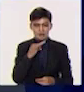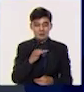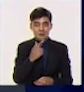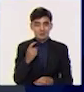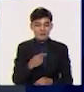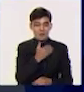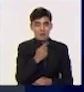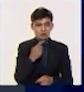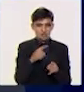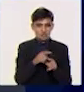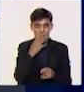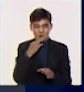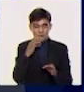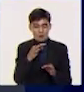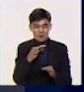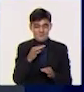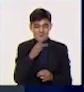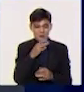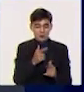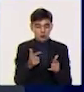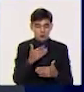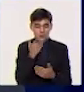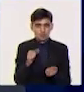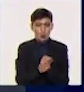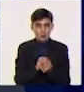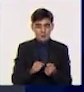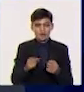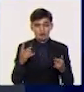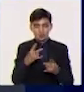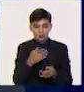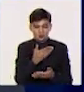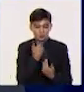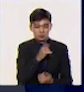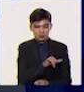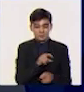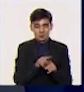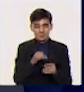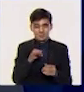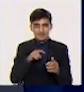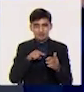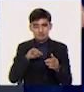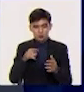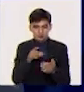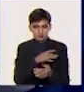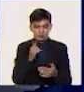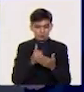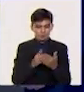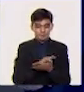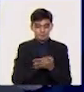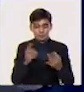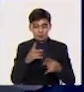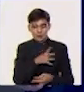иесі жылыту маусымына дайын емес, тиісті құжаттарда жоқ боп шыққан. Шұрық тесігі бүтінделмеген құбырларға газ бермейміз